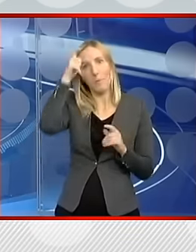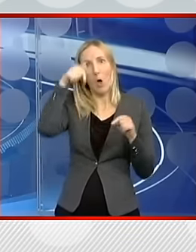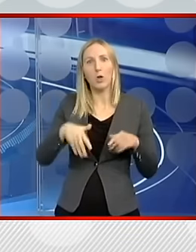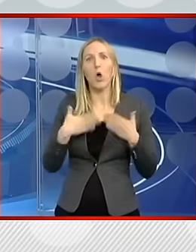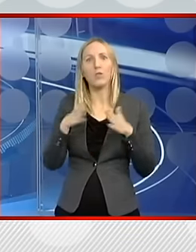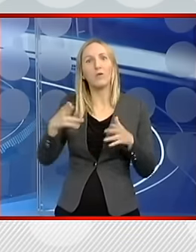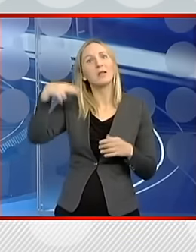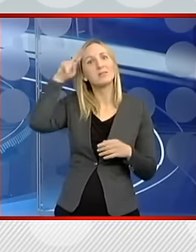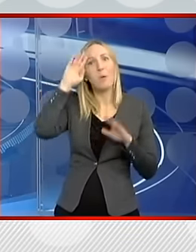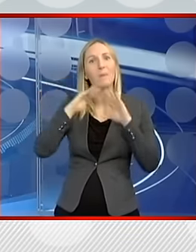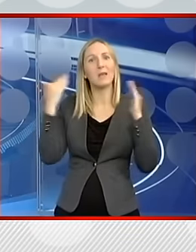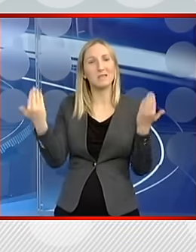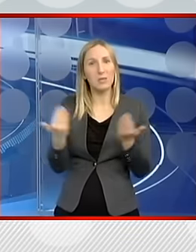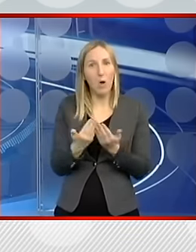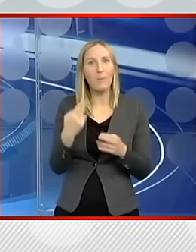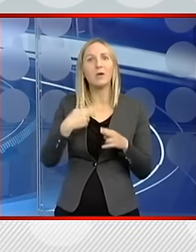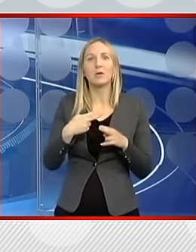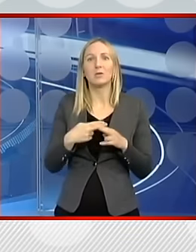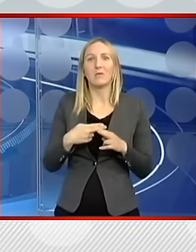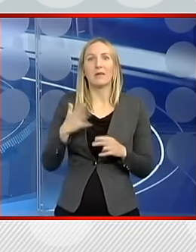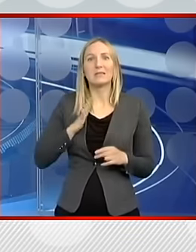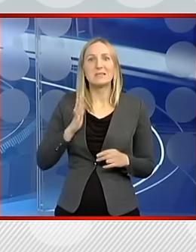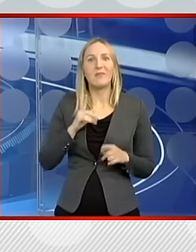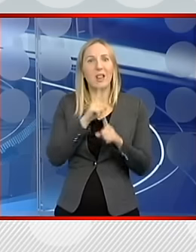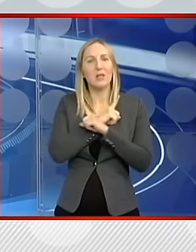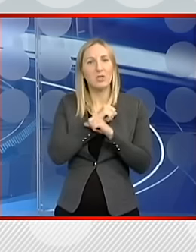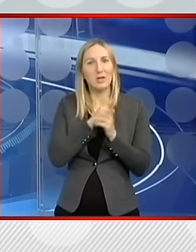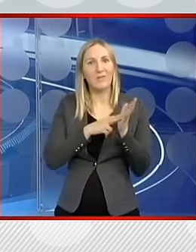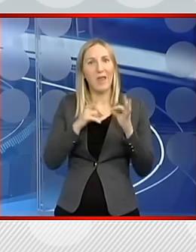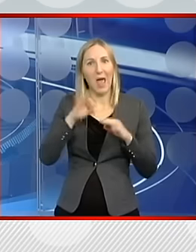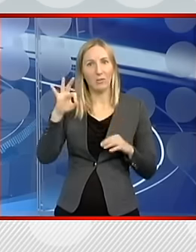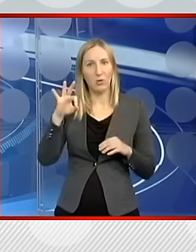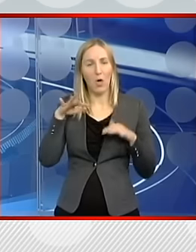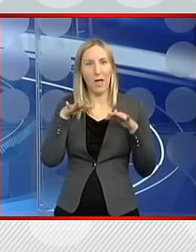Beogradu otvorena je spomen soba civilne žrtve NATO agresije.